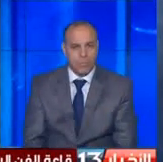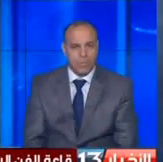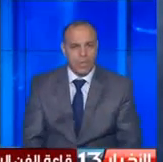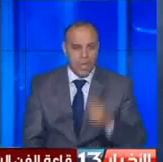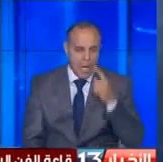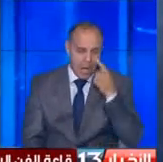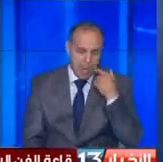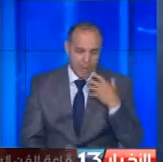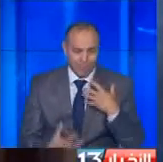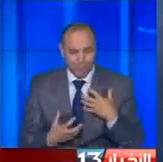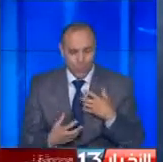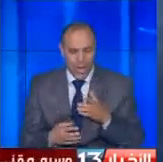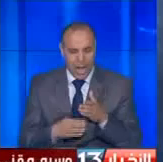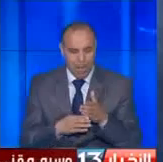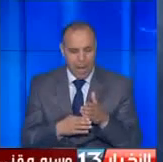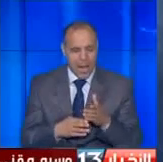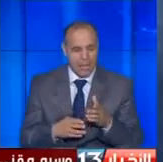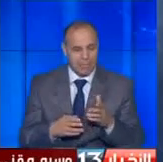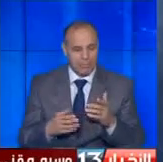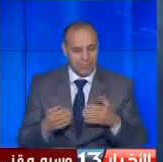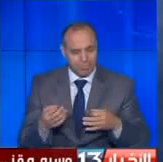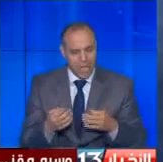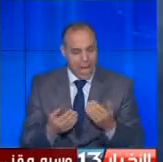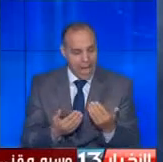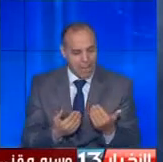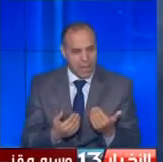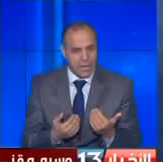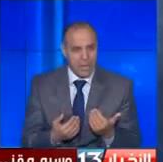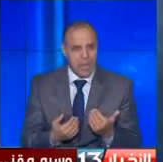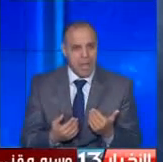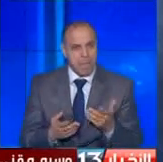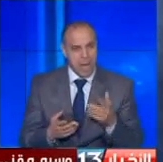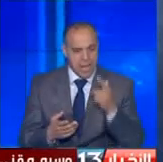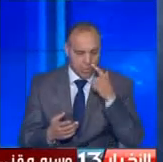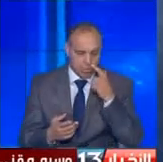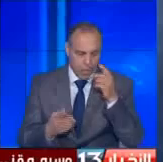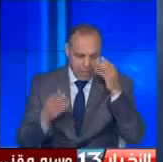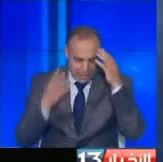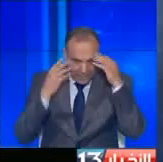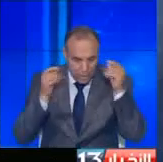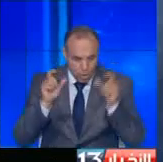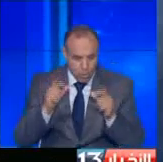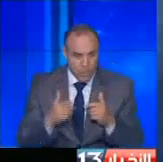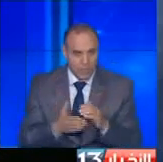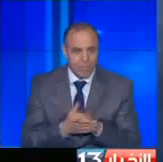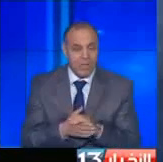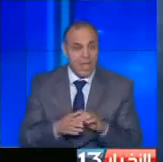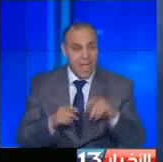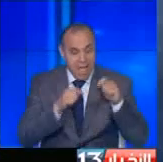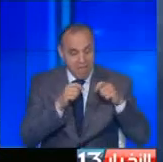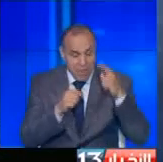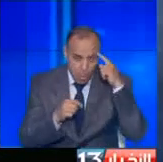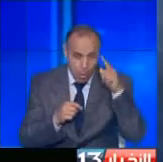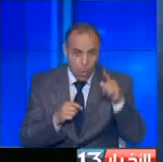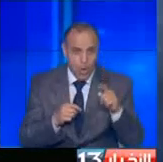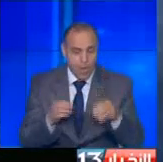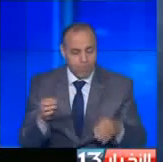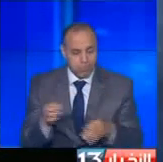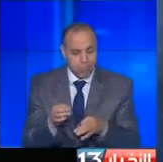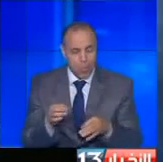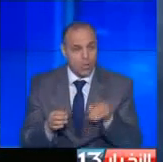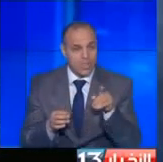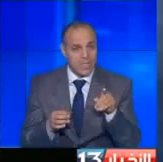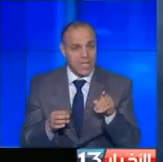قبل ما ندخل، قبل ما ندخل شخصين، من بعد شخصين تنسى الجمهور. الأفلام التي تم عزف